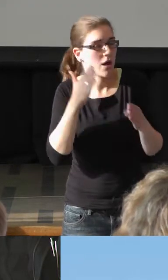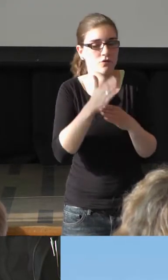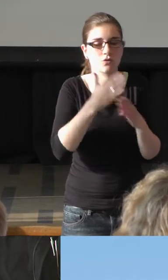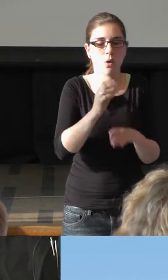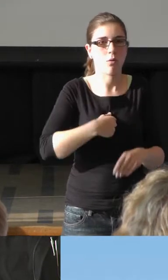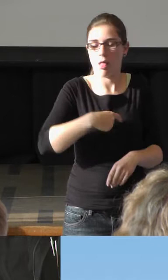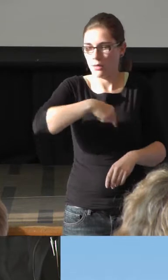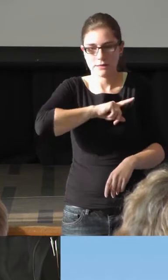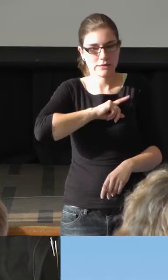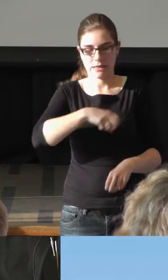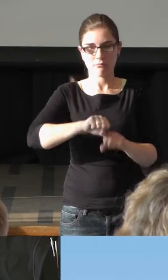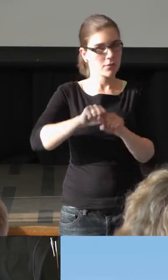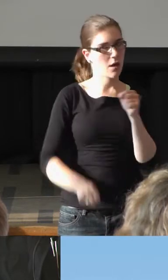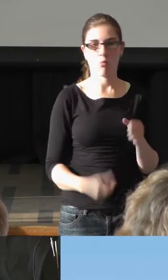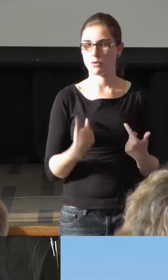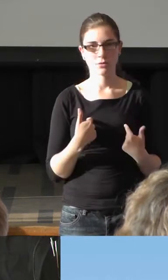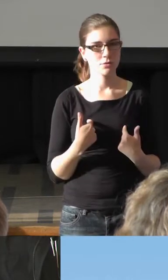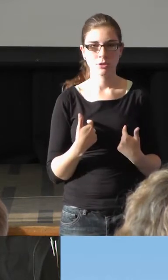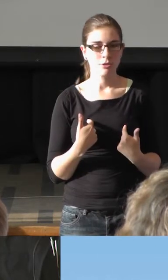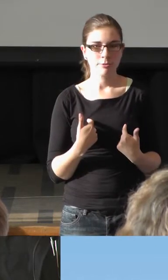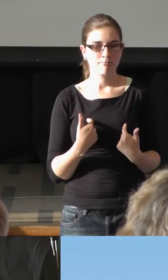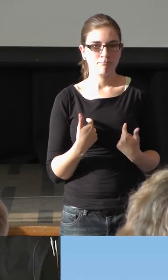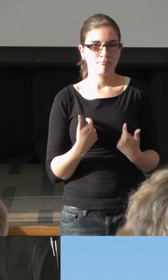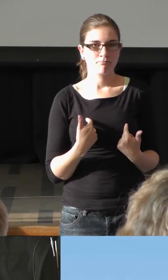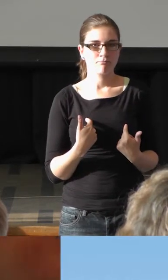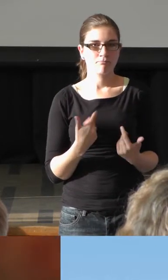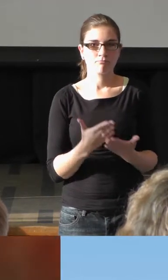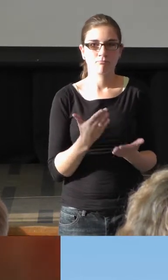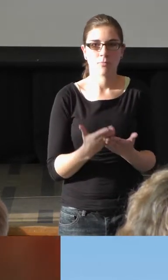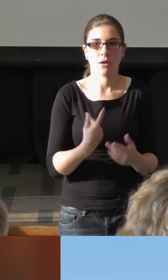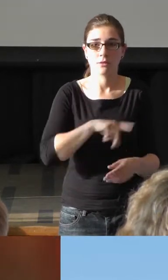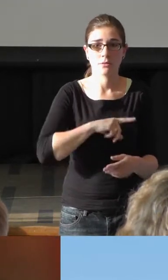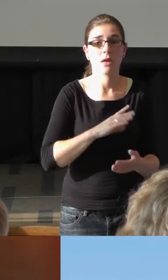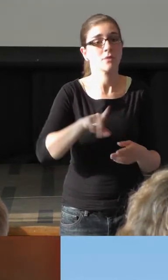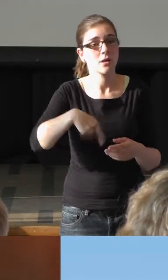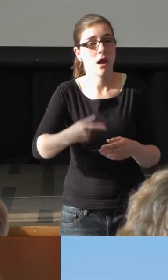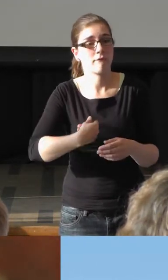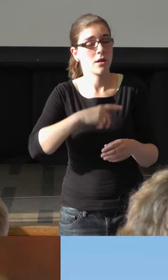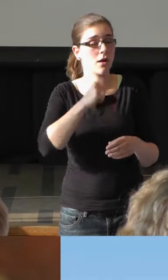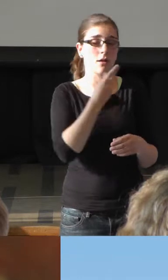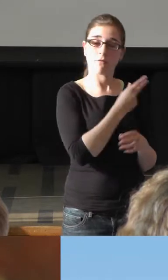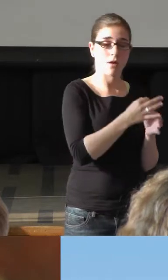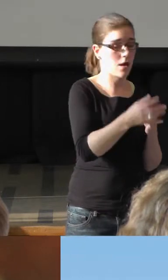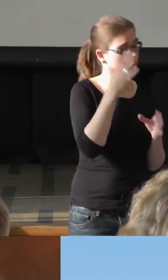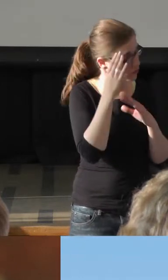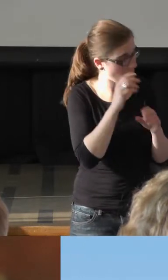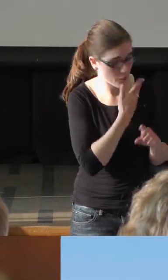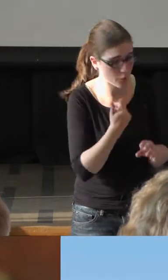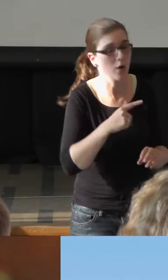so fertig bin, dass ich einfach, also ich habe schon 17 Stunden am Stück durchgeschlafen. Ach, das könnte ich auch.